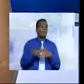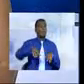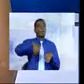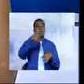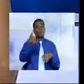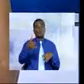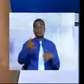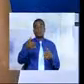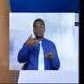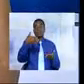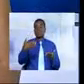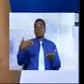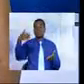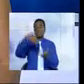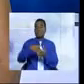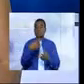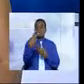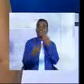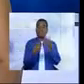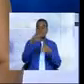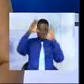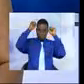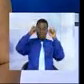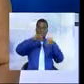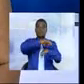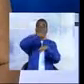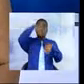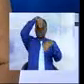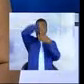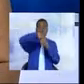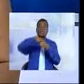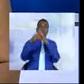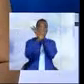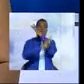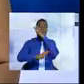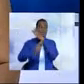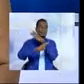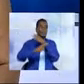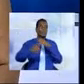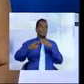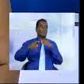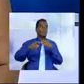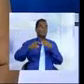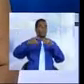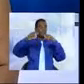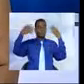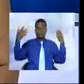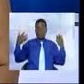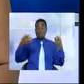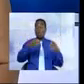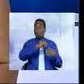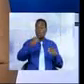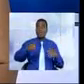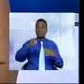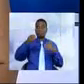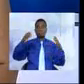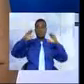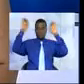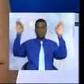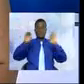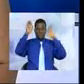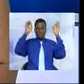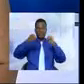Autre fait marquant de la visite du président de la République dans la région de Gbeke, l'inauguration du tribunal coutumier de Sakassou,